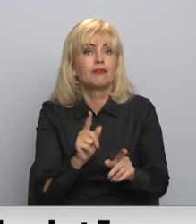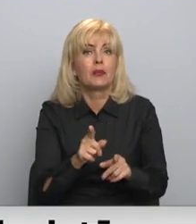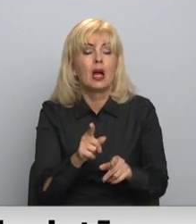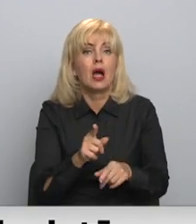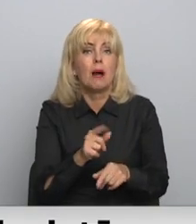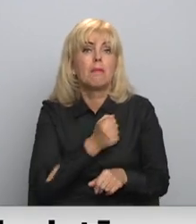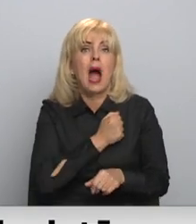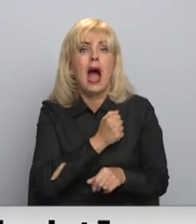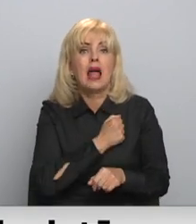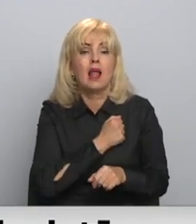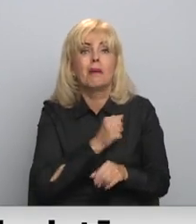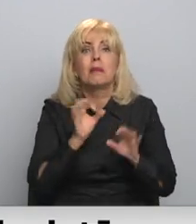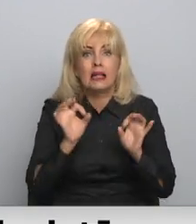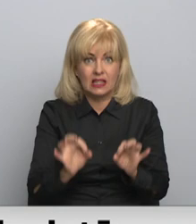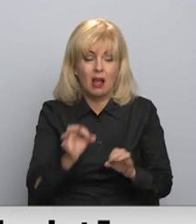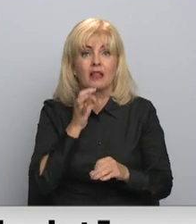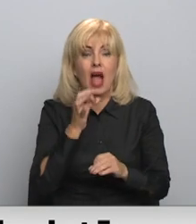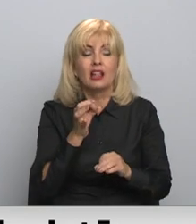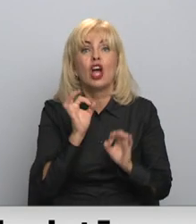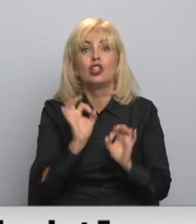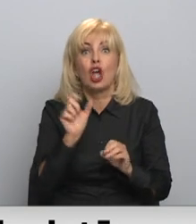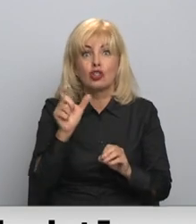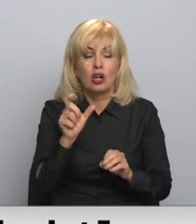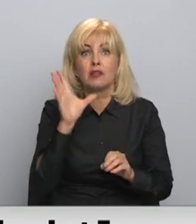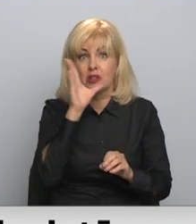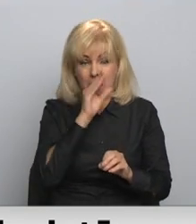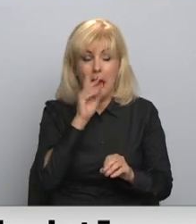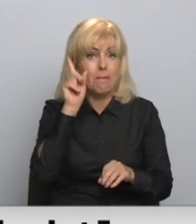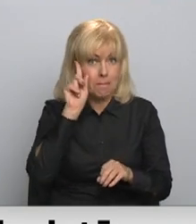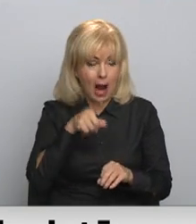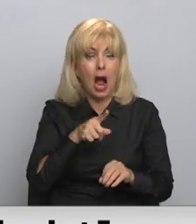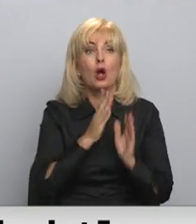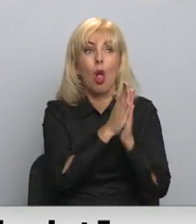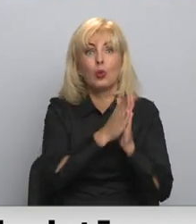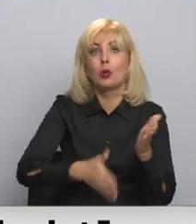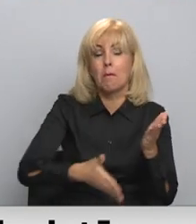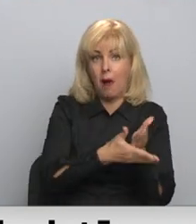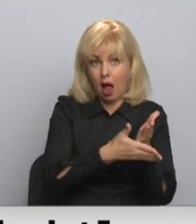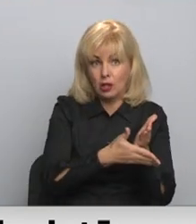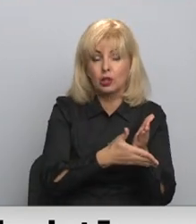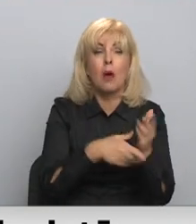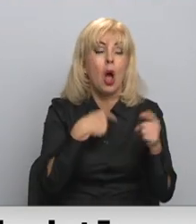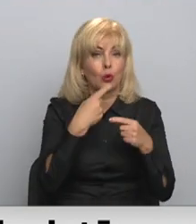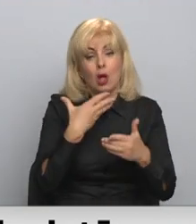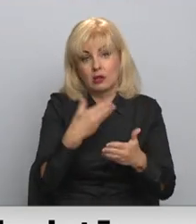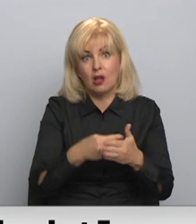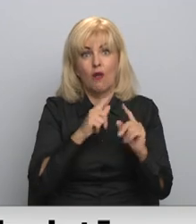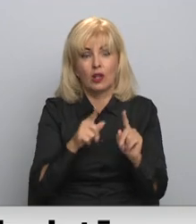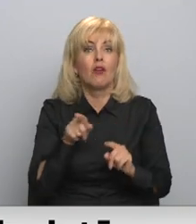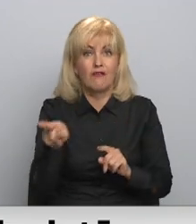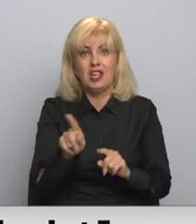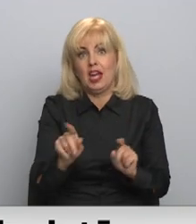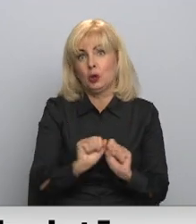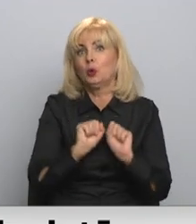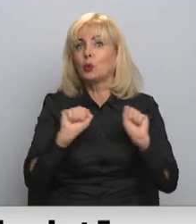vājuma pazīme. Bet īstenībā es teiktu, ka tieši tie cilvēki, kur spēja lūgt palīdzību un uzdrošinās runāt par savām lietām, tieši viņi ir tie